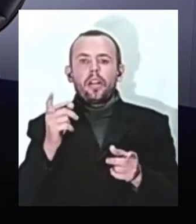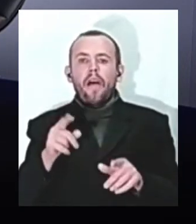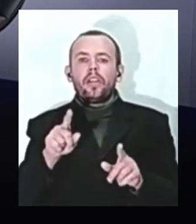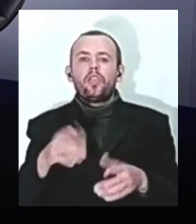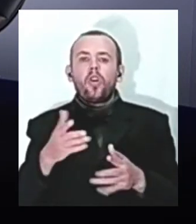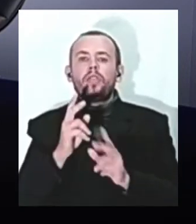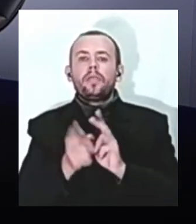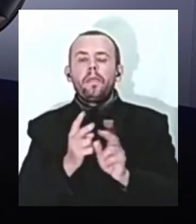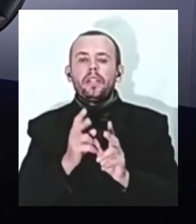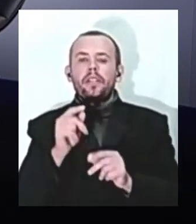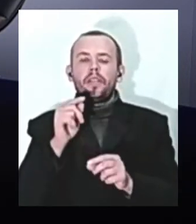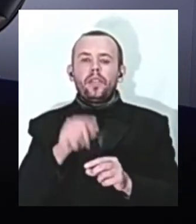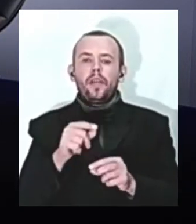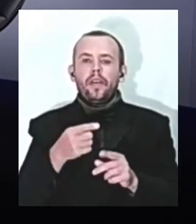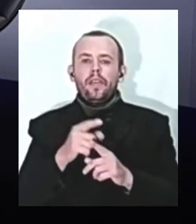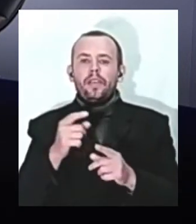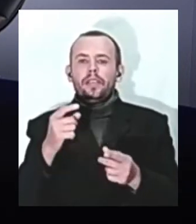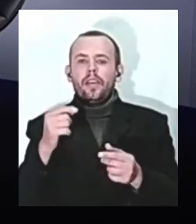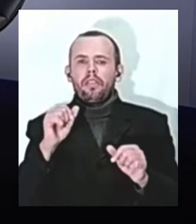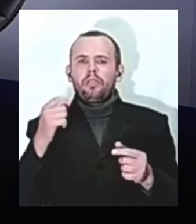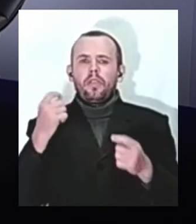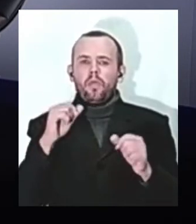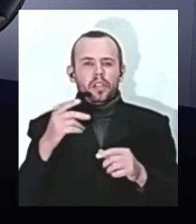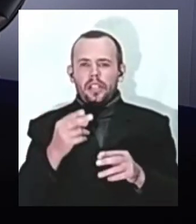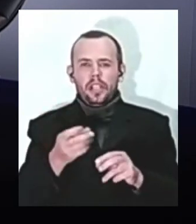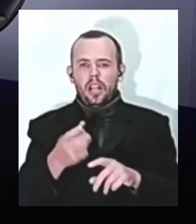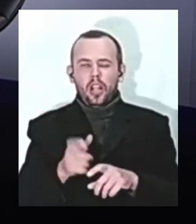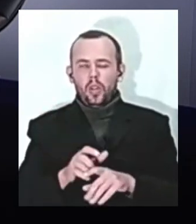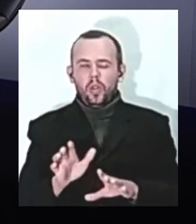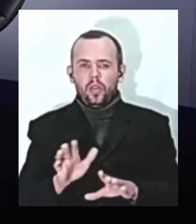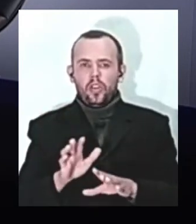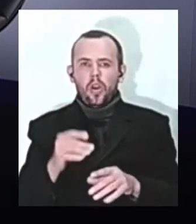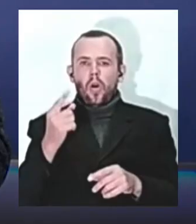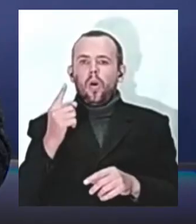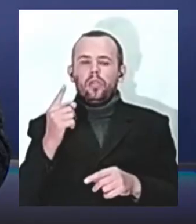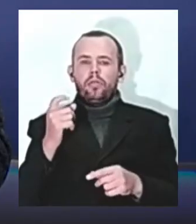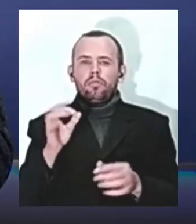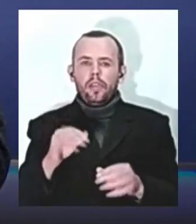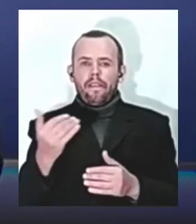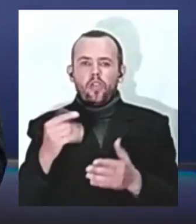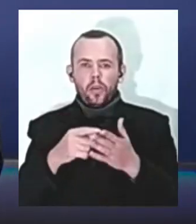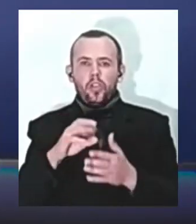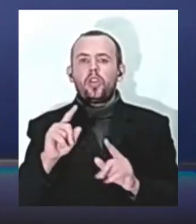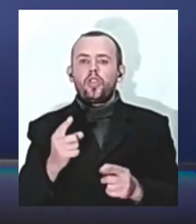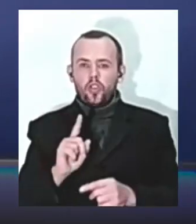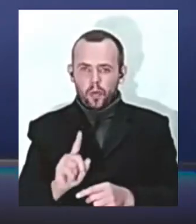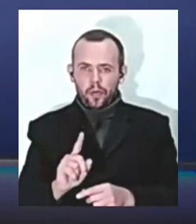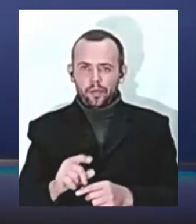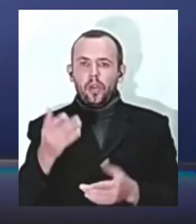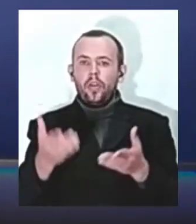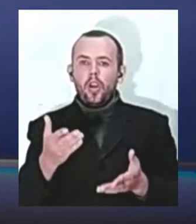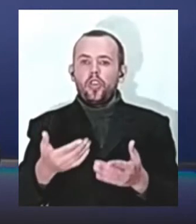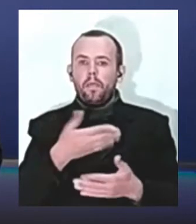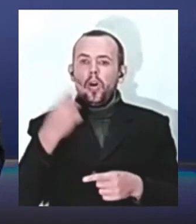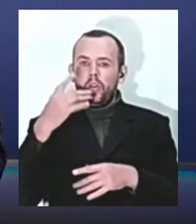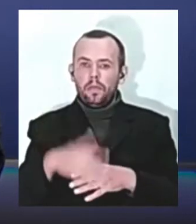якесь суперуспішне керівництво. Це не дуже однозначна ваша позиція. Чому? Якщо ми розуміємо, що в цій громаді,